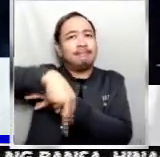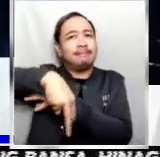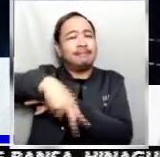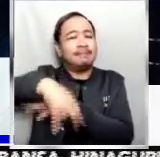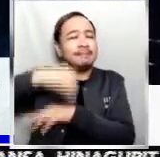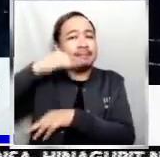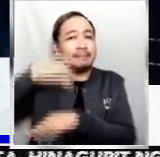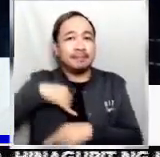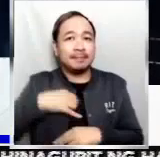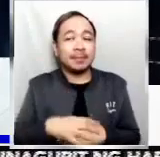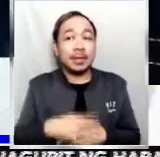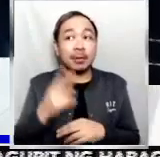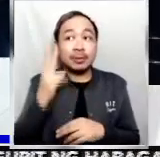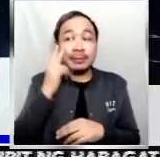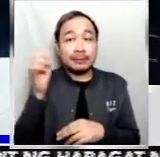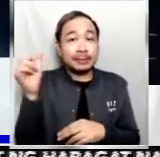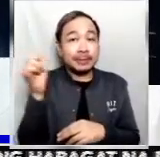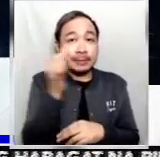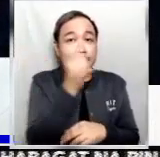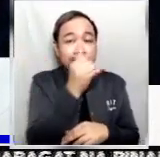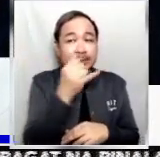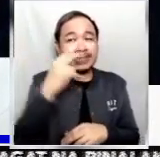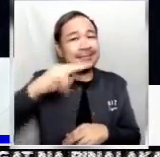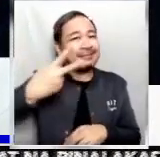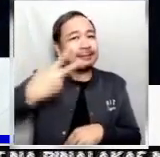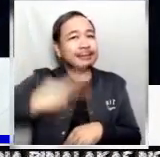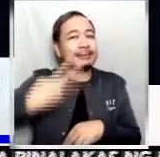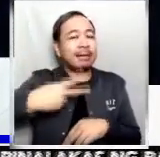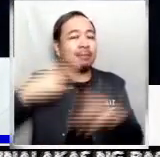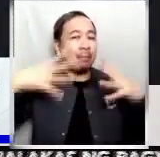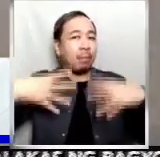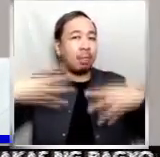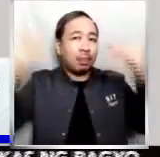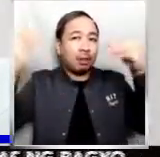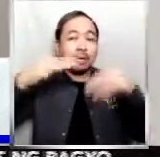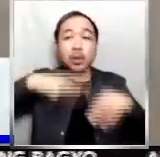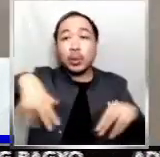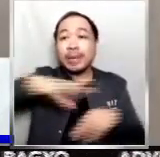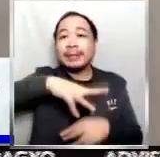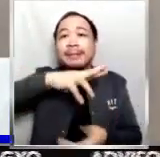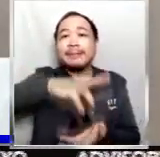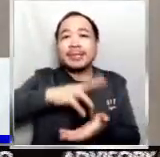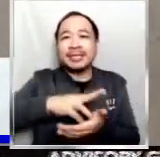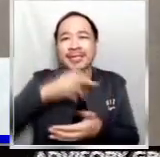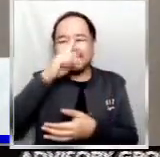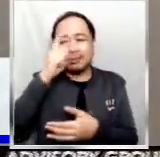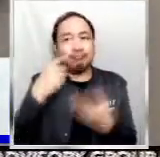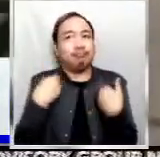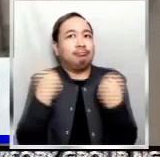ang pangalawang beses na brownout na naranasan ng lungsod dahil sa bagyo.